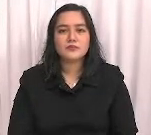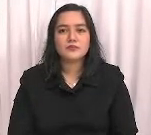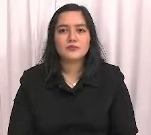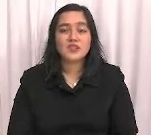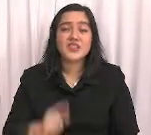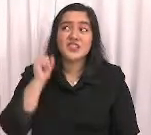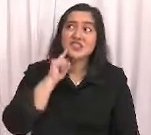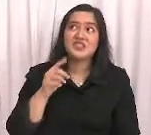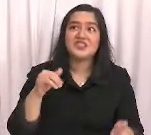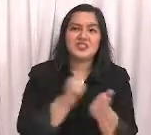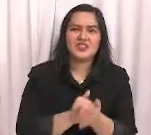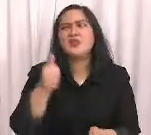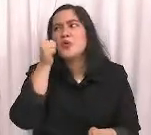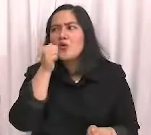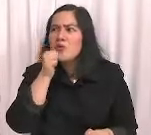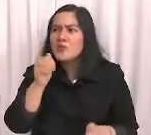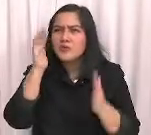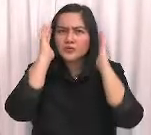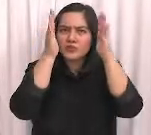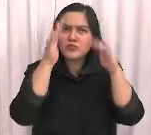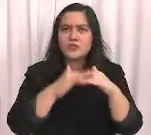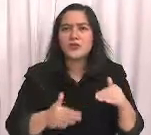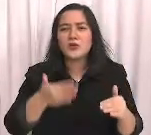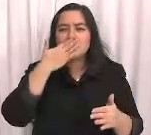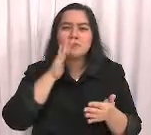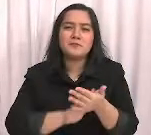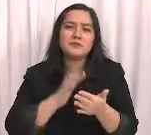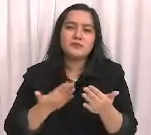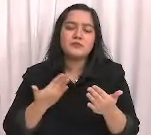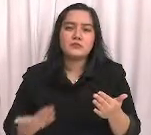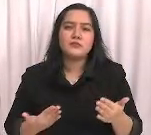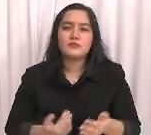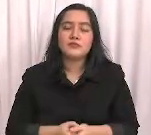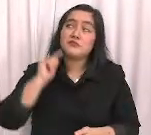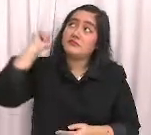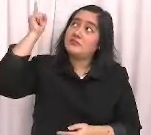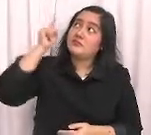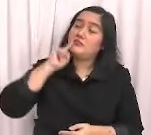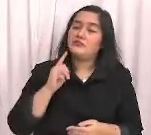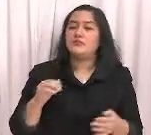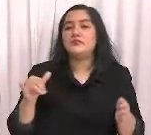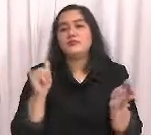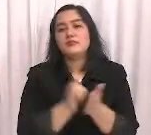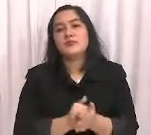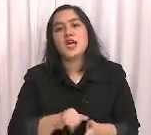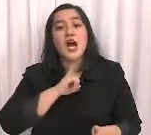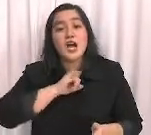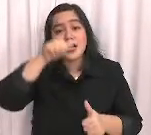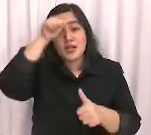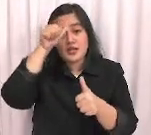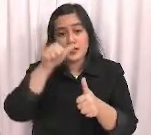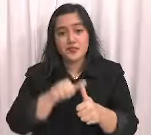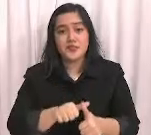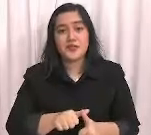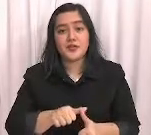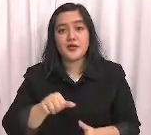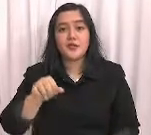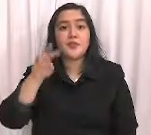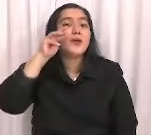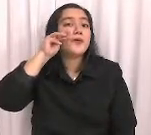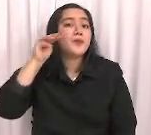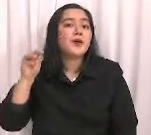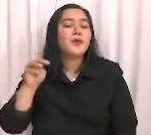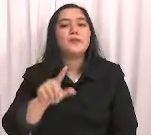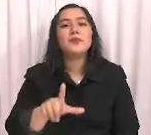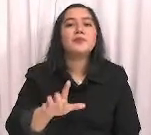nun. Actually sir, naisip ko tuloy dyan si Ma'am Lerma. Di ba, nung time na yun, sir, talaga nakikita ko kung paano kayo,